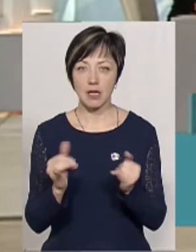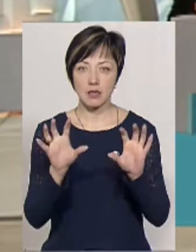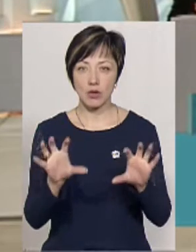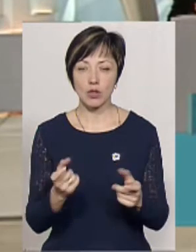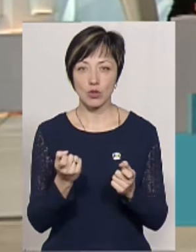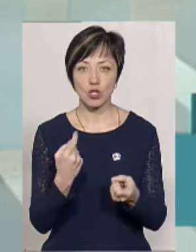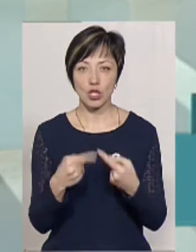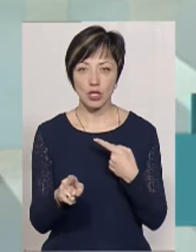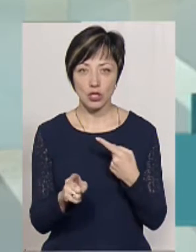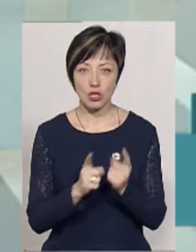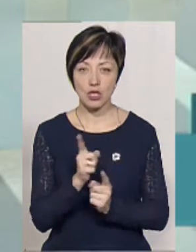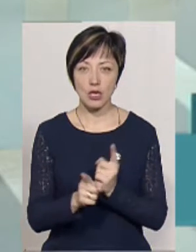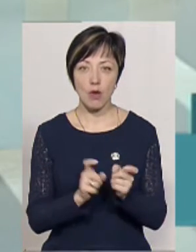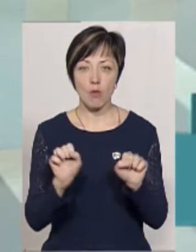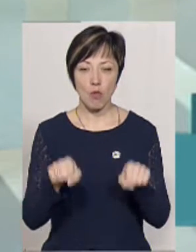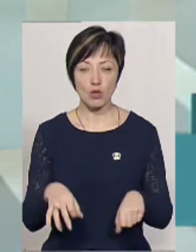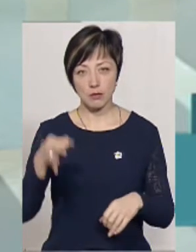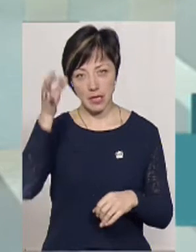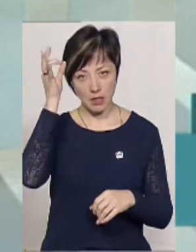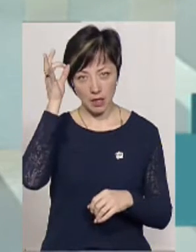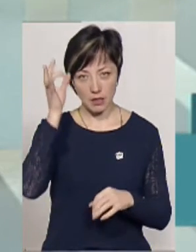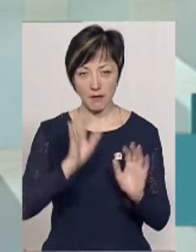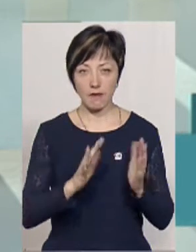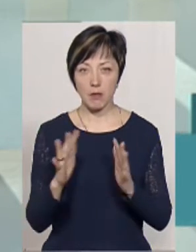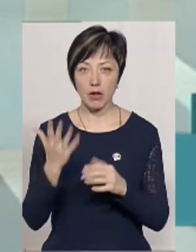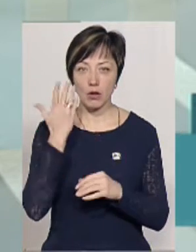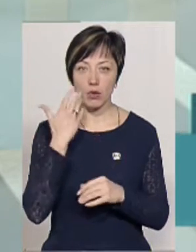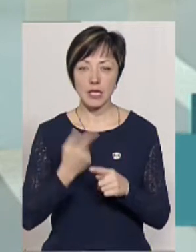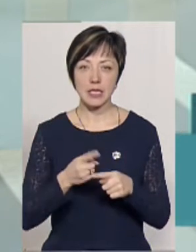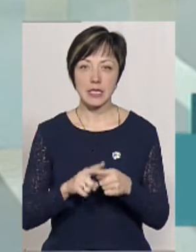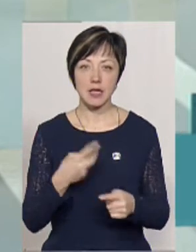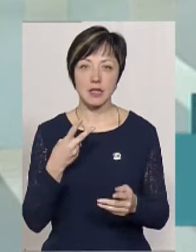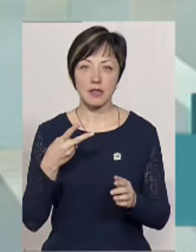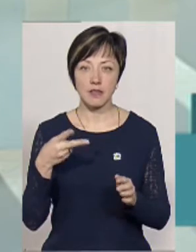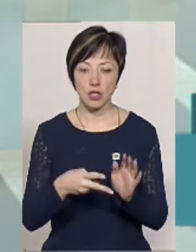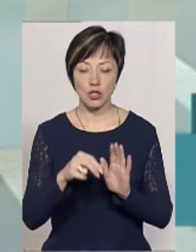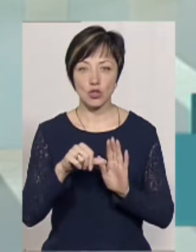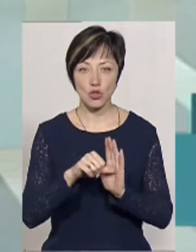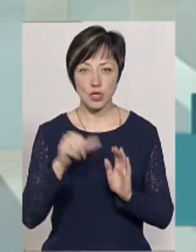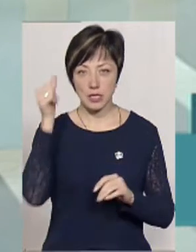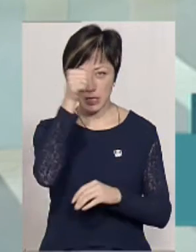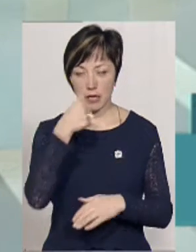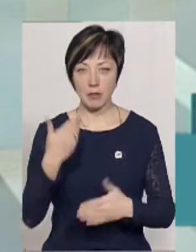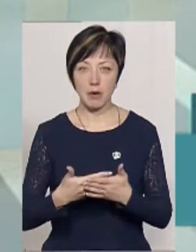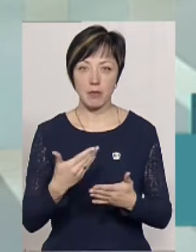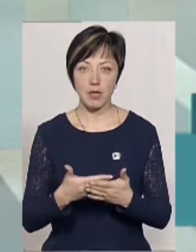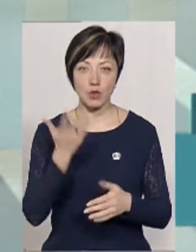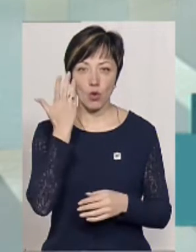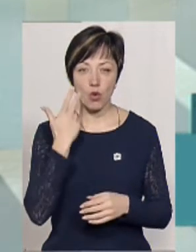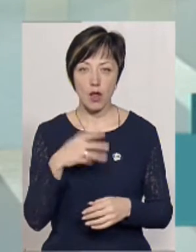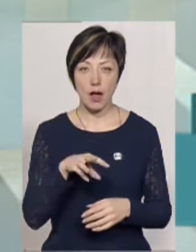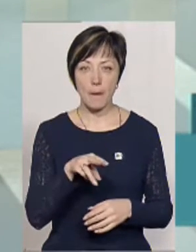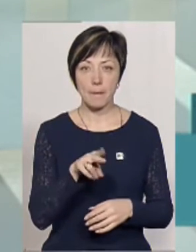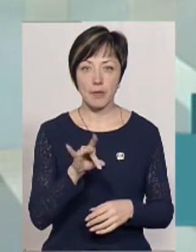законодавство трошки інше, тобто були, ми можемо згадати випадок, коли, здається, це 2006 рік, десь так приблизно, коли